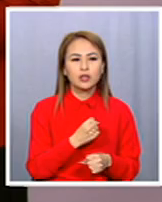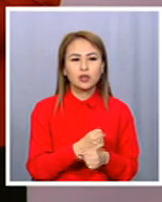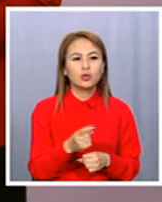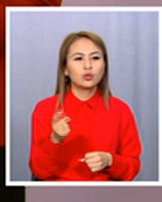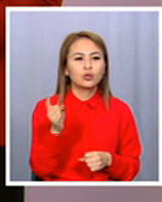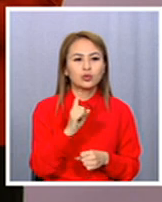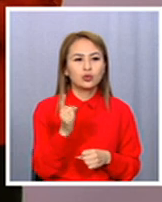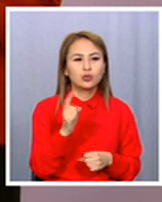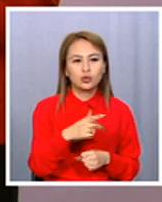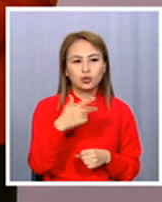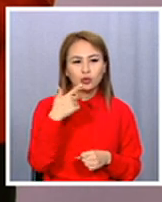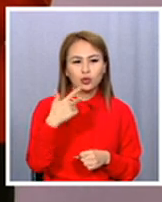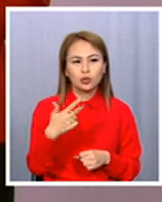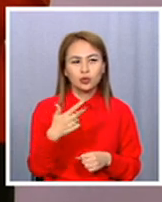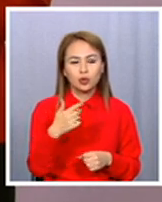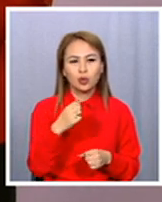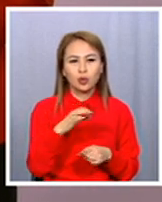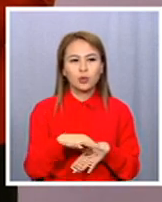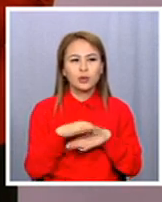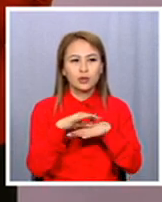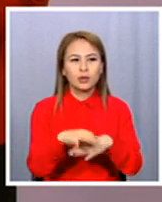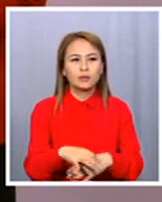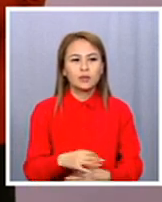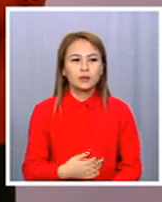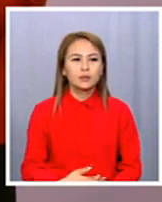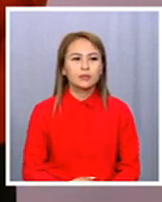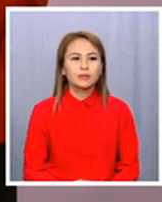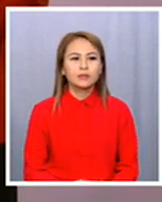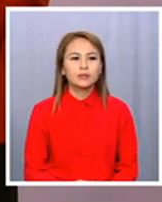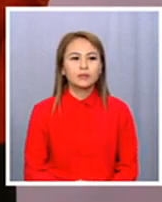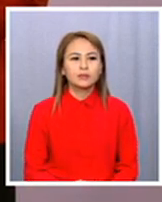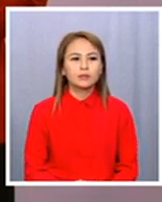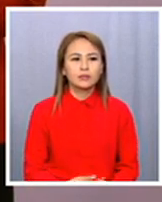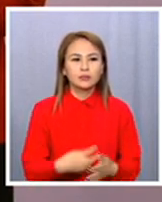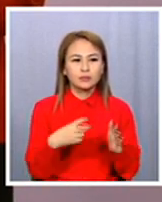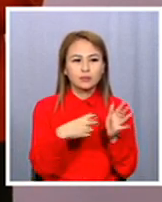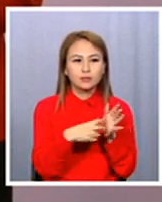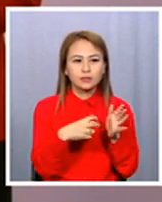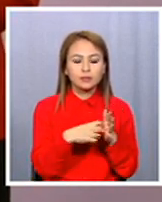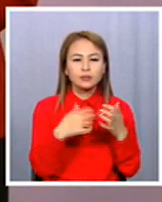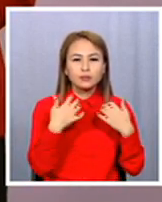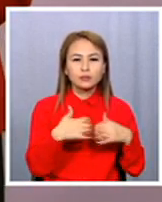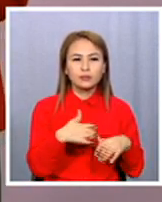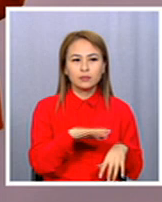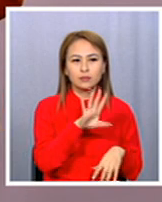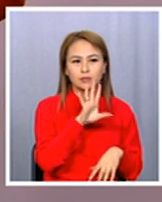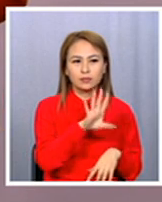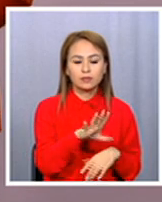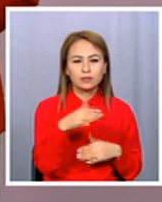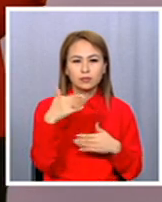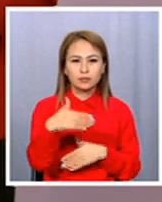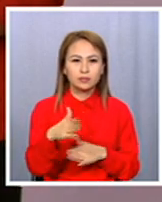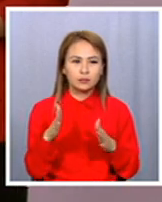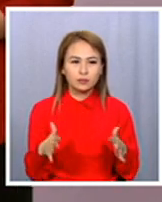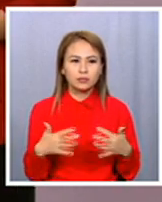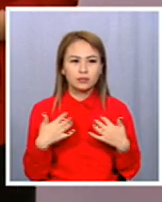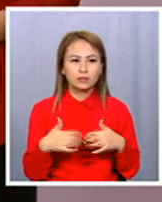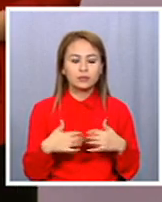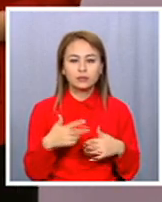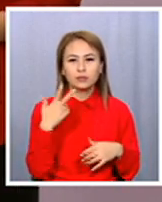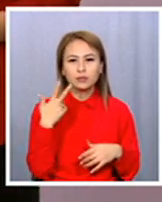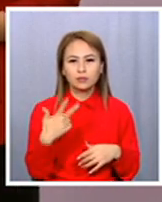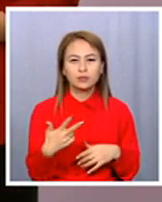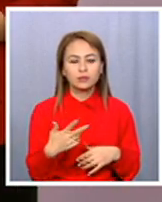тік төртбұрышты қолданамыз. Енді балалар, хат саны 5-еу, қорап саны 3-еу болды. Қай заттың